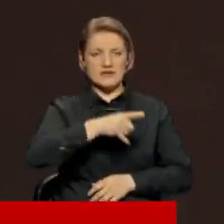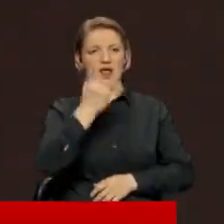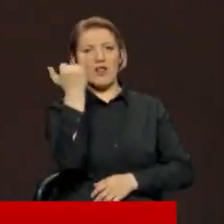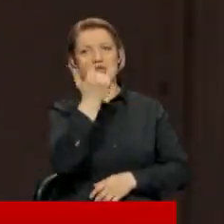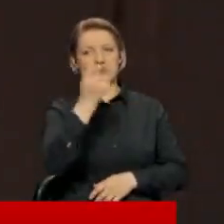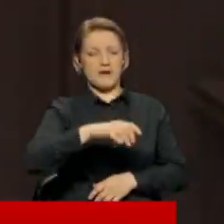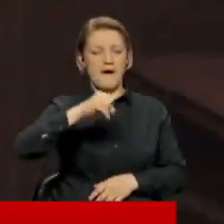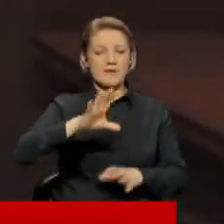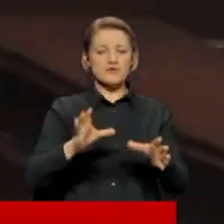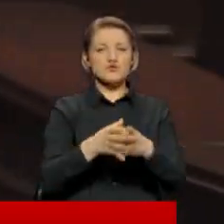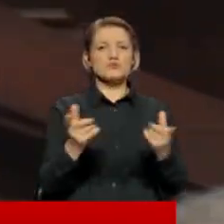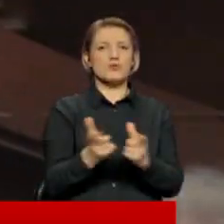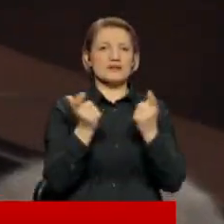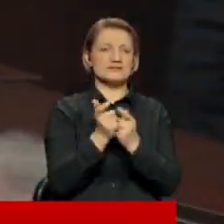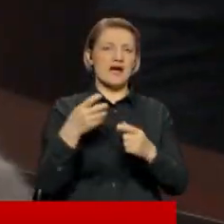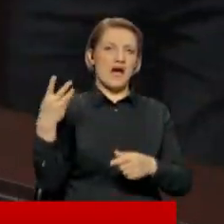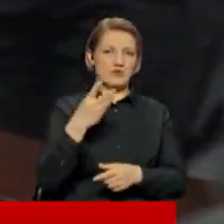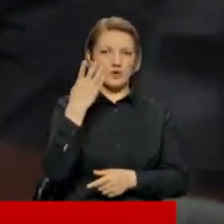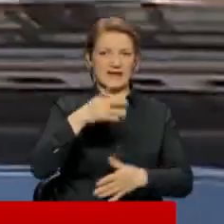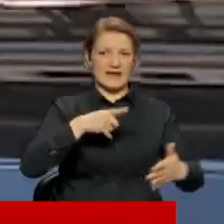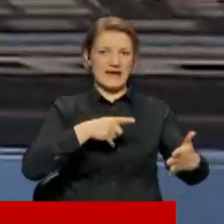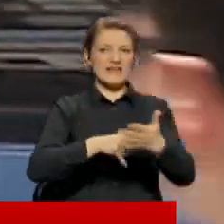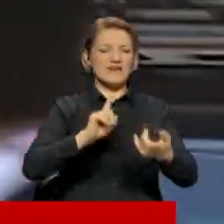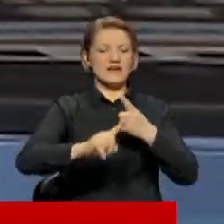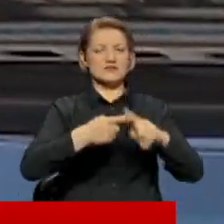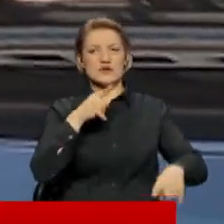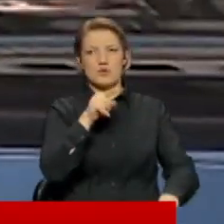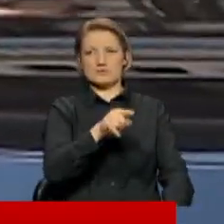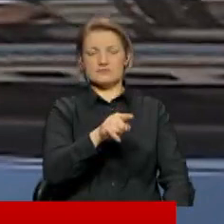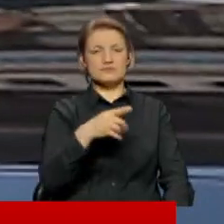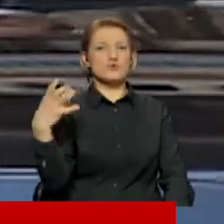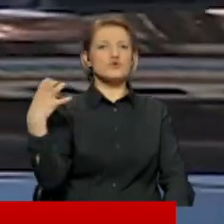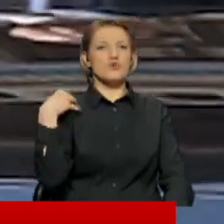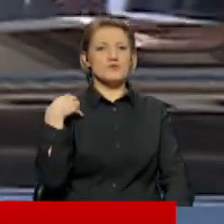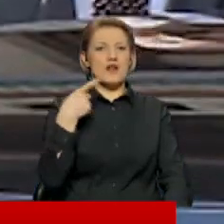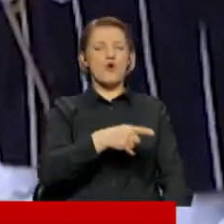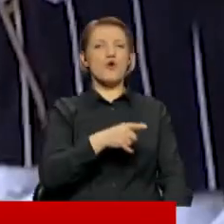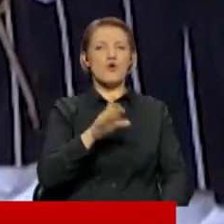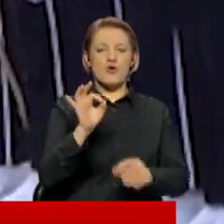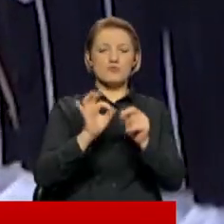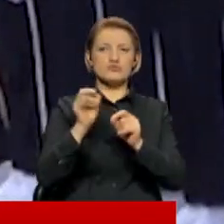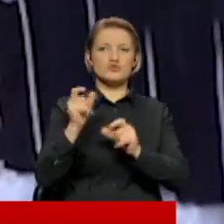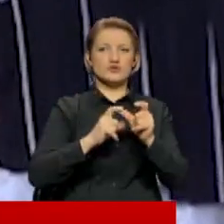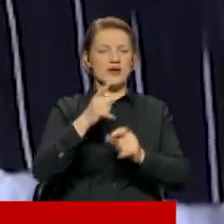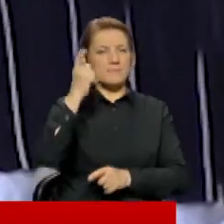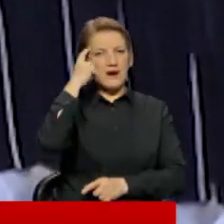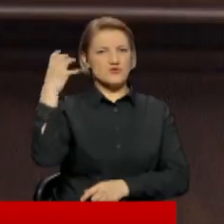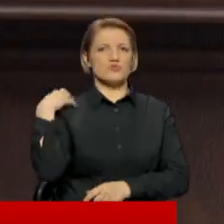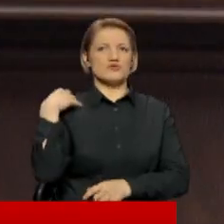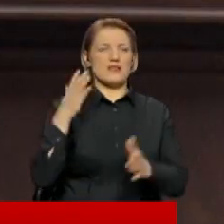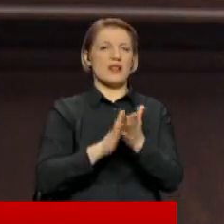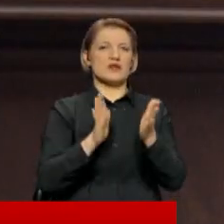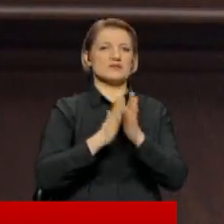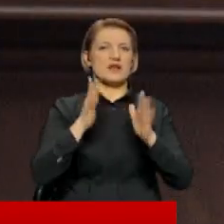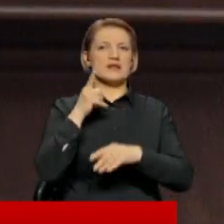eleştirmişti Ak Parti grup toplantısında Erdoğan da hedefine Kılıçdaroğlu'nu koydu komutanlar obüsleri başkomutan'ı alkışladılar dedi